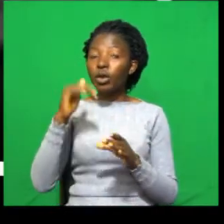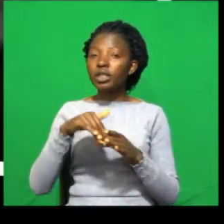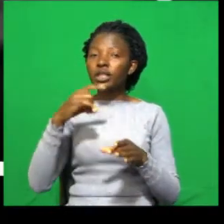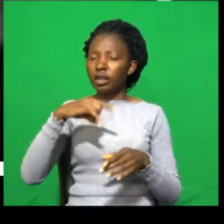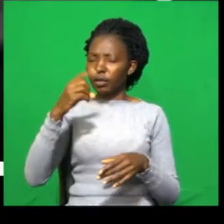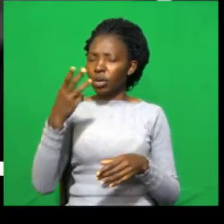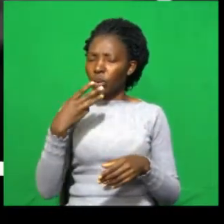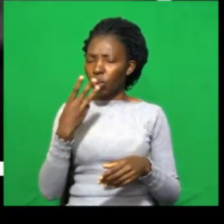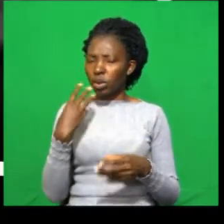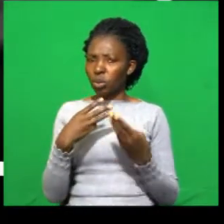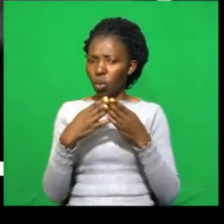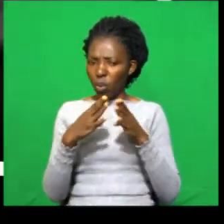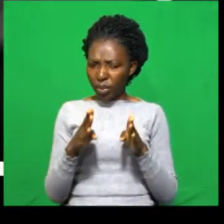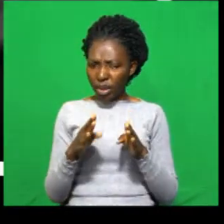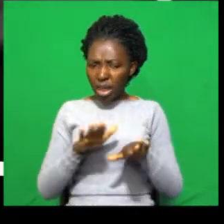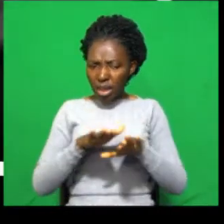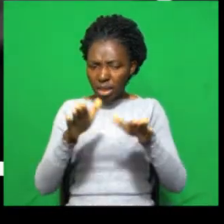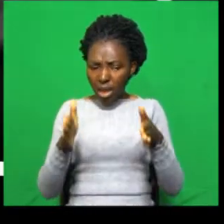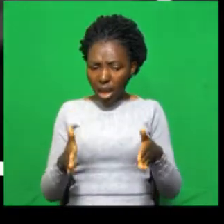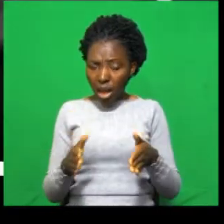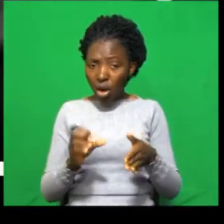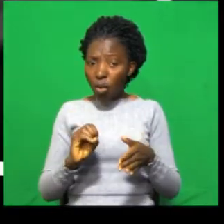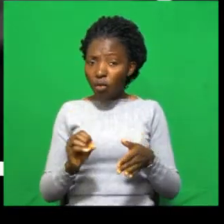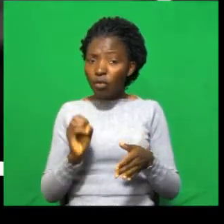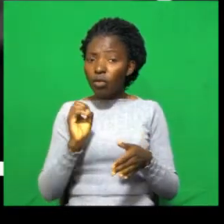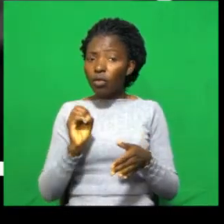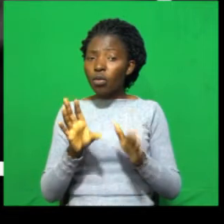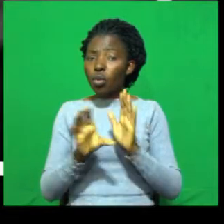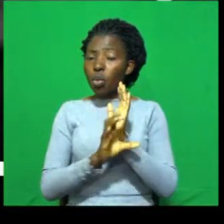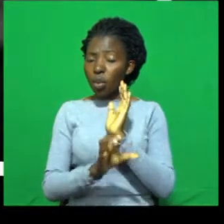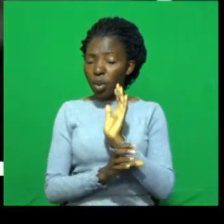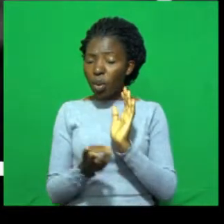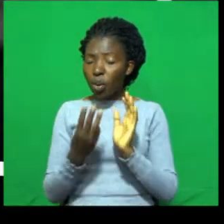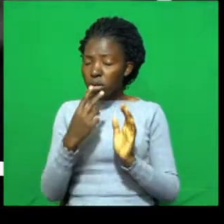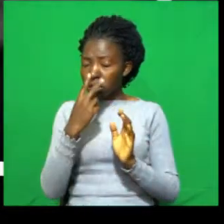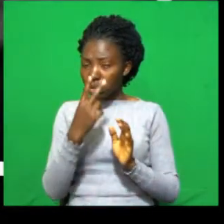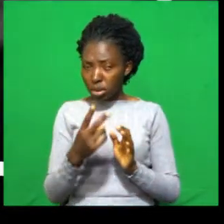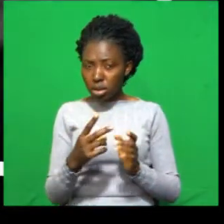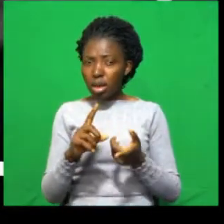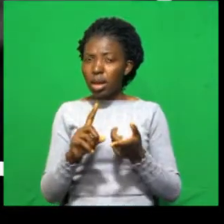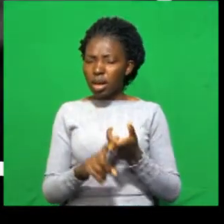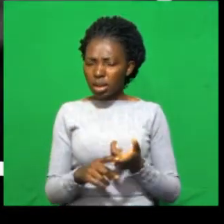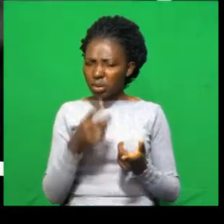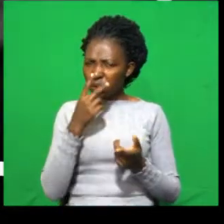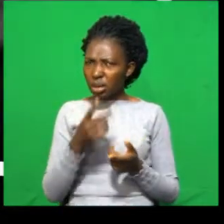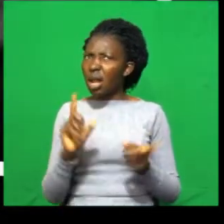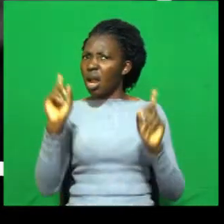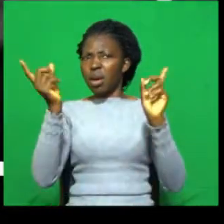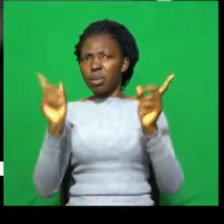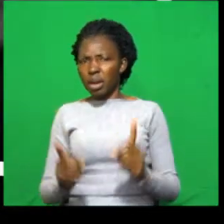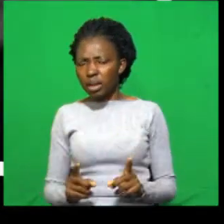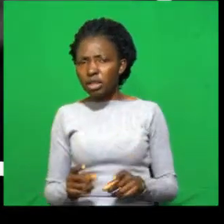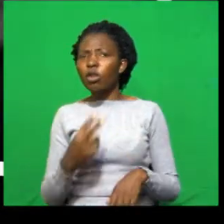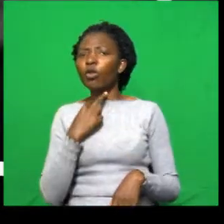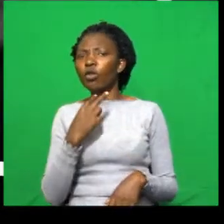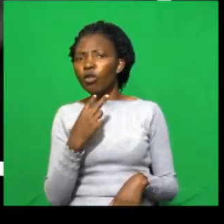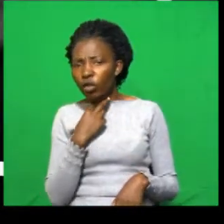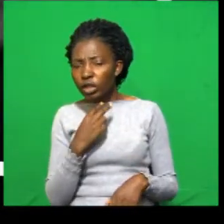yakazarurwa. Areka yesungano ikaonekwa mutemberi yake. Ipapo kukaonekwa mheni namazwi